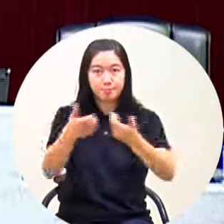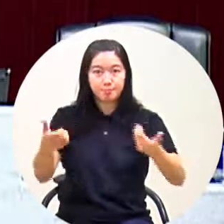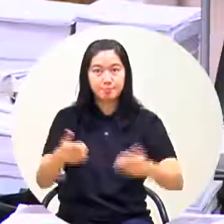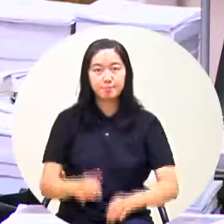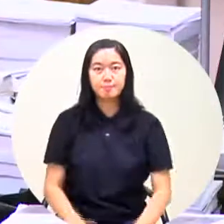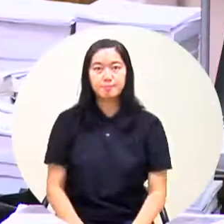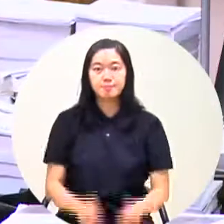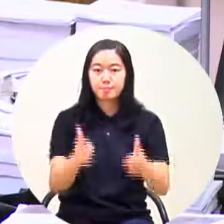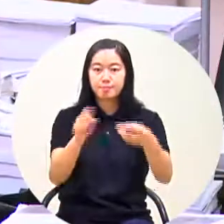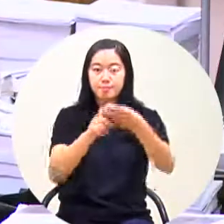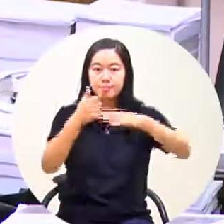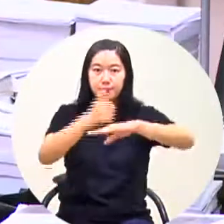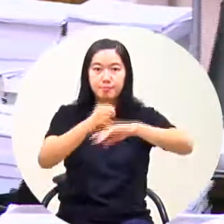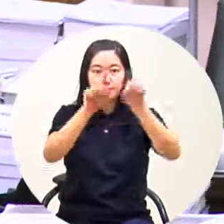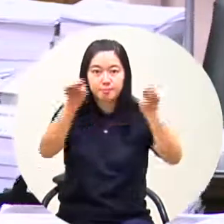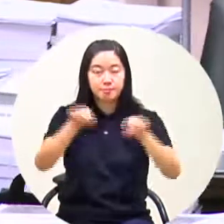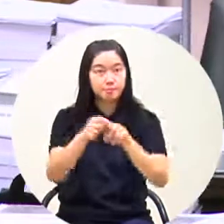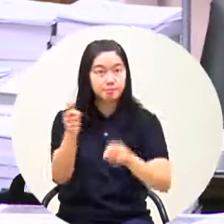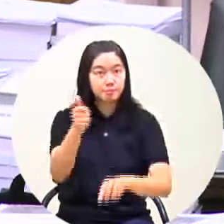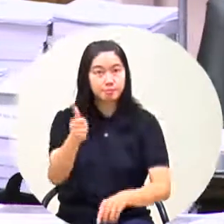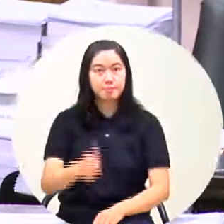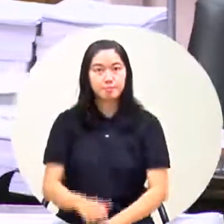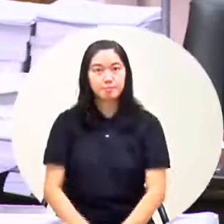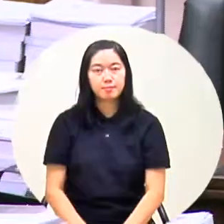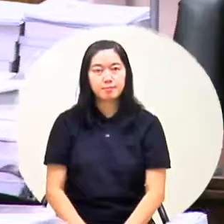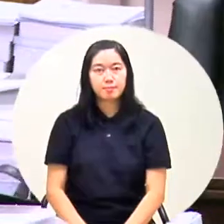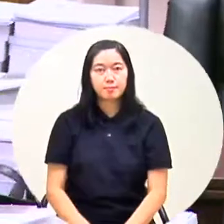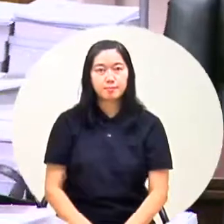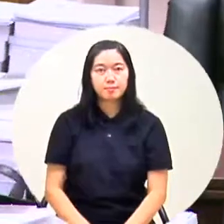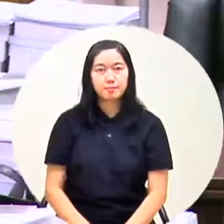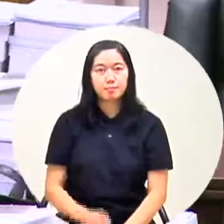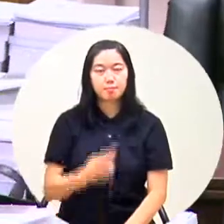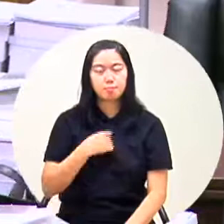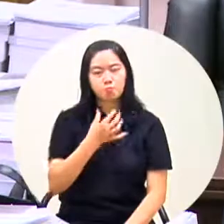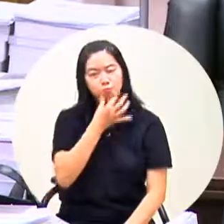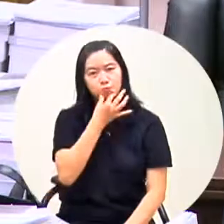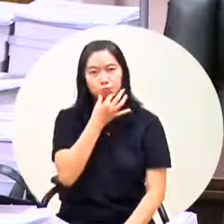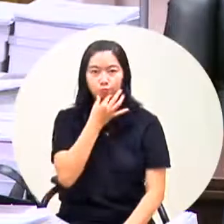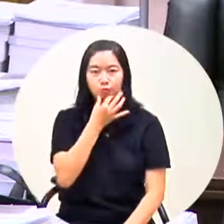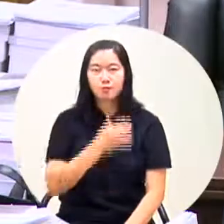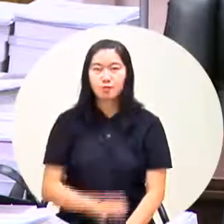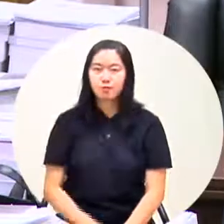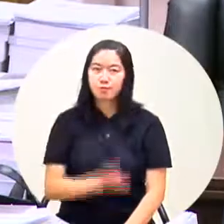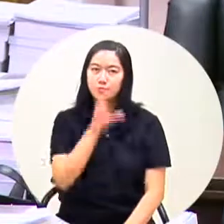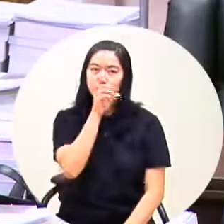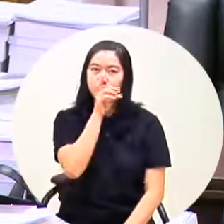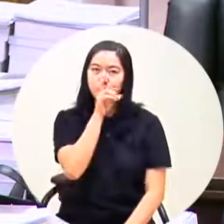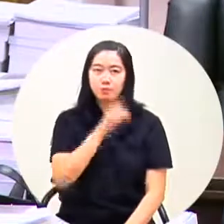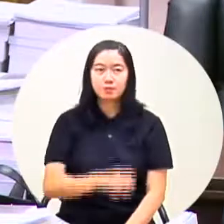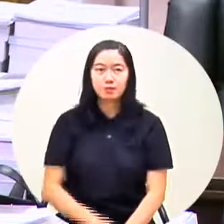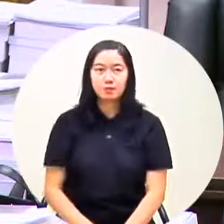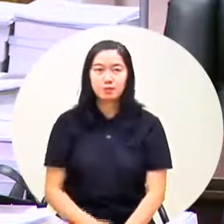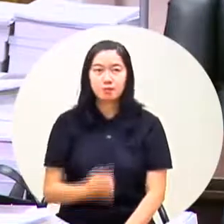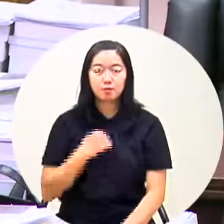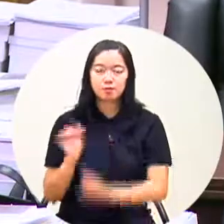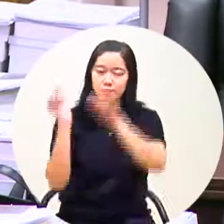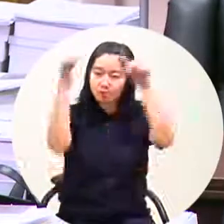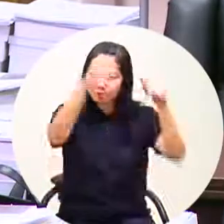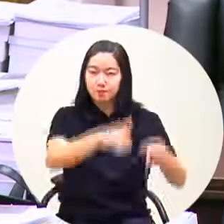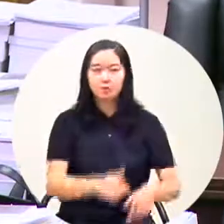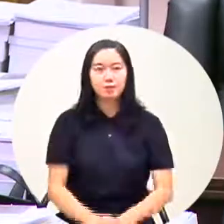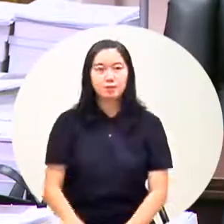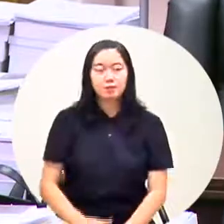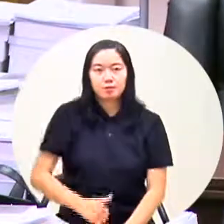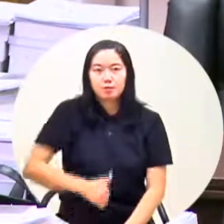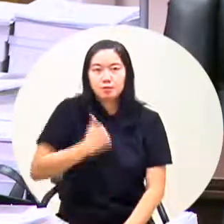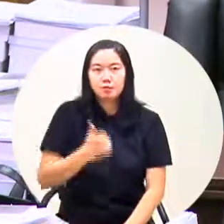席哈，张文瑞张议员，我才在纳闷哈，其实也不纳闷也不意外了哦。今天一整天下来，倒是还真没有人